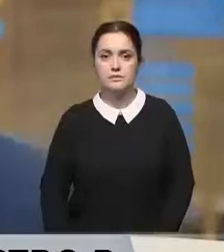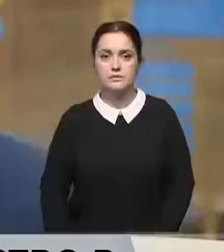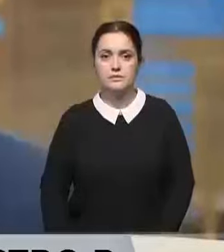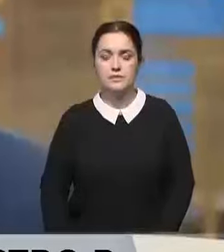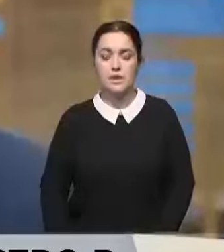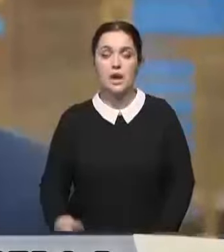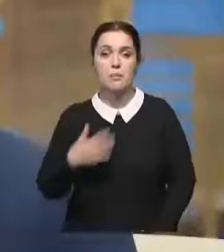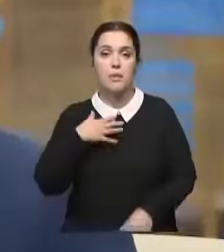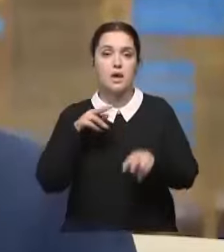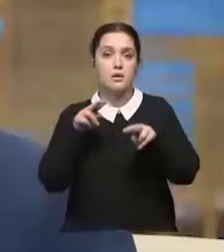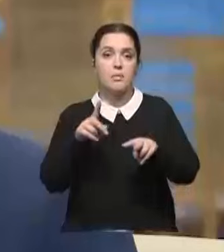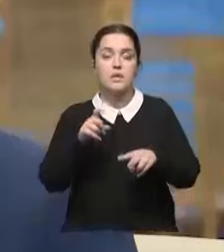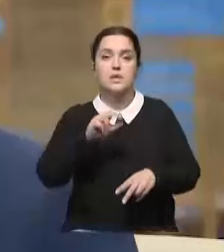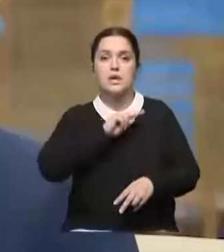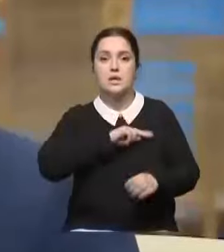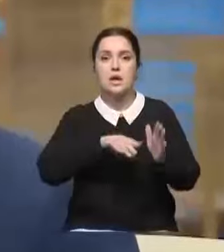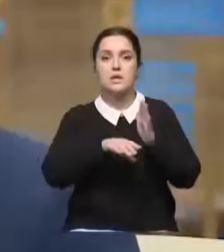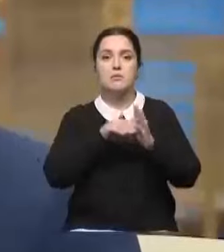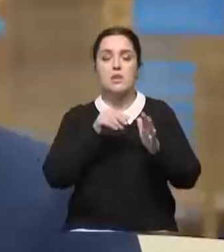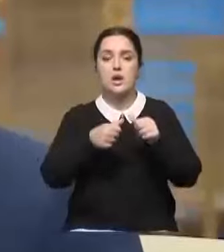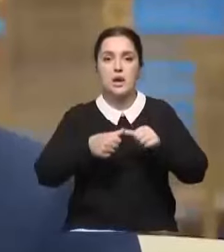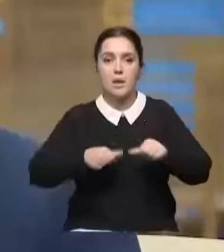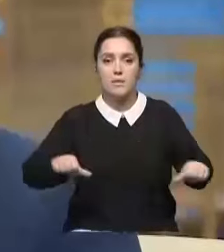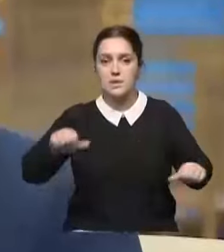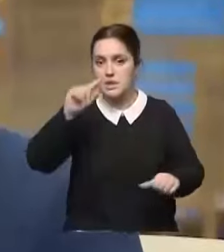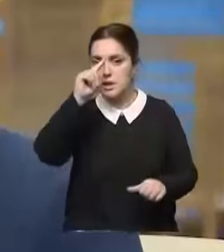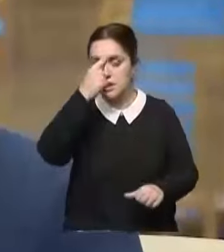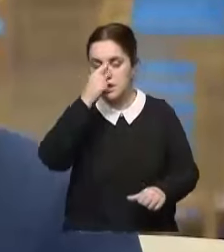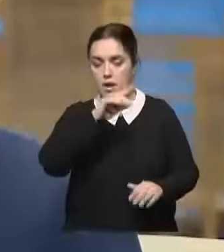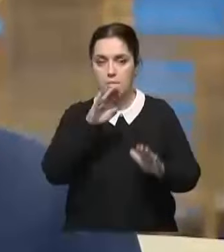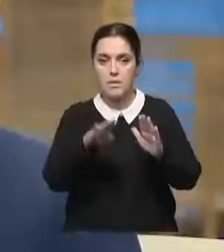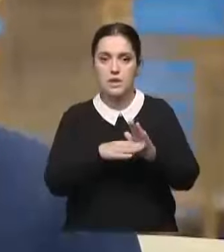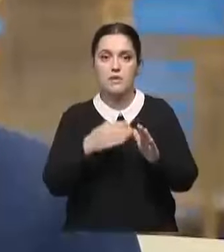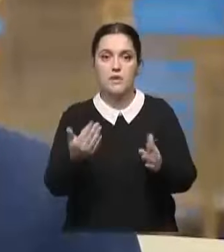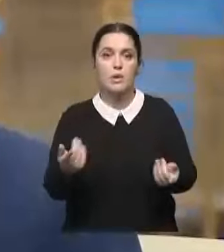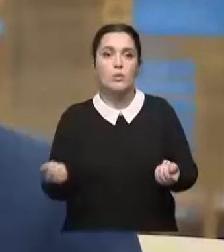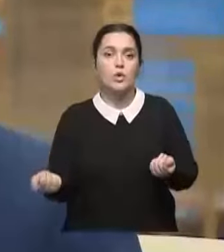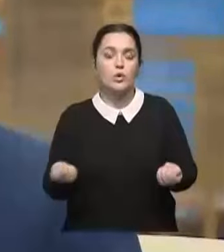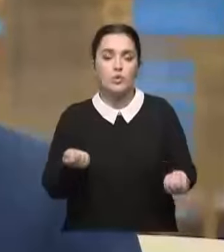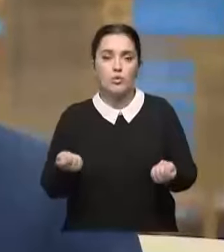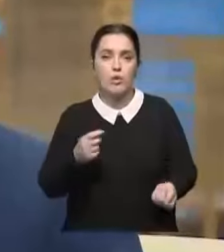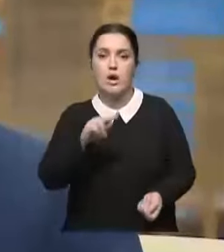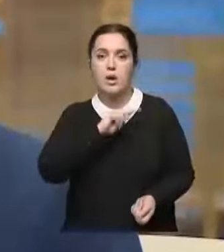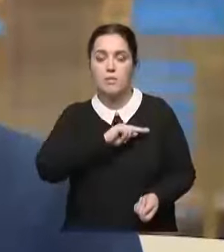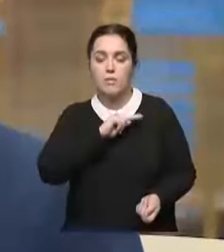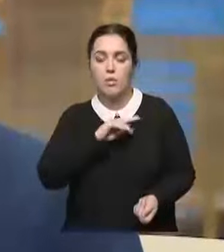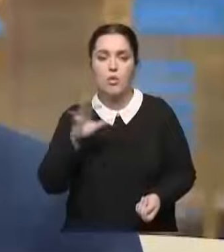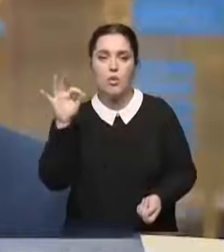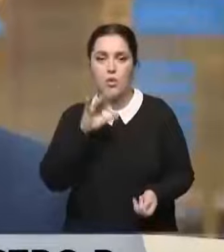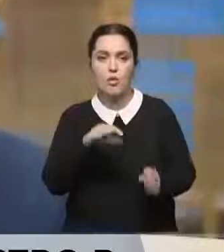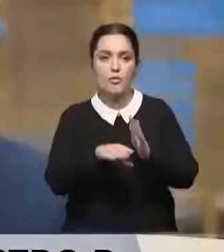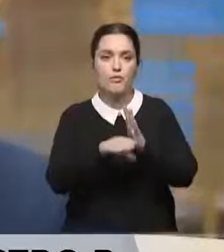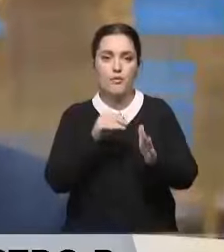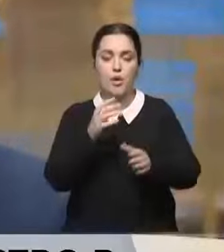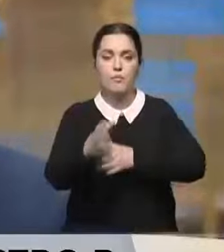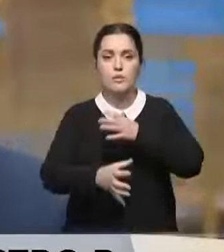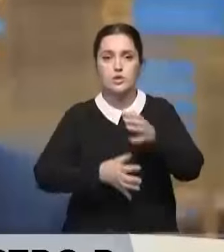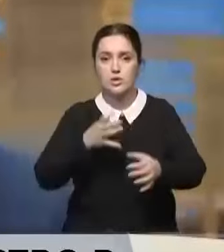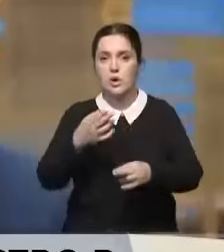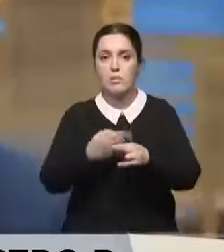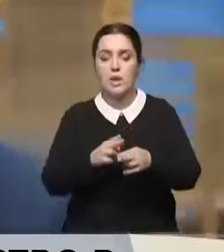Мы наблюдаем за деятельностью избирательной комиссии Индии, которая под вашим руководством активно работает в сфере выборов в рамках международных и